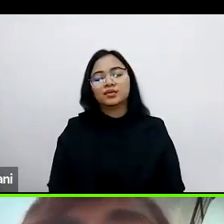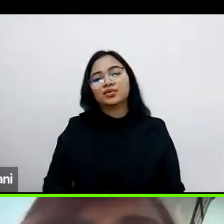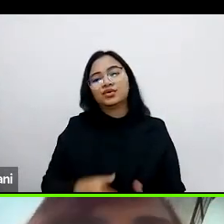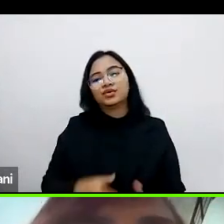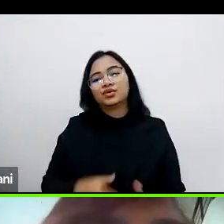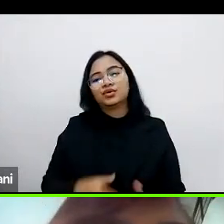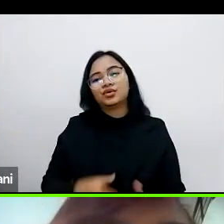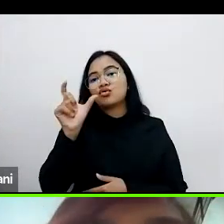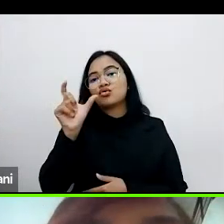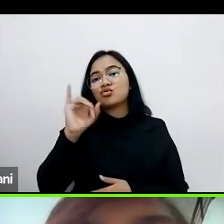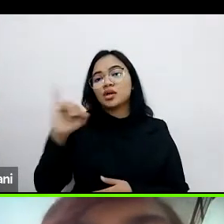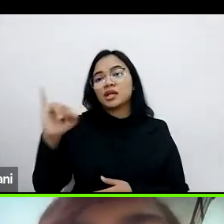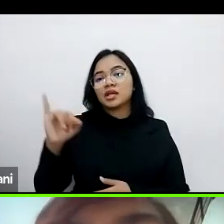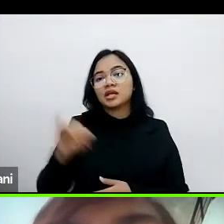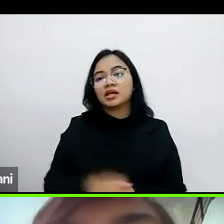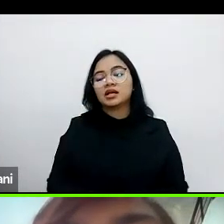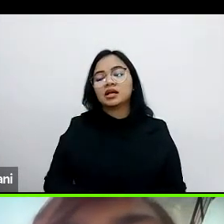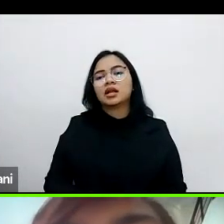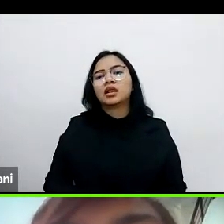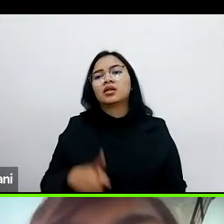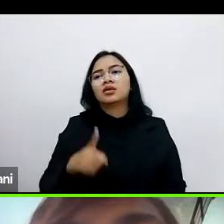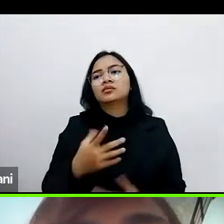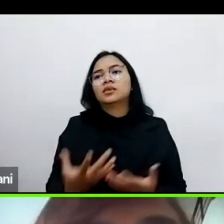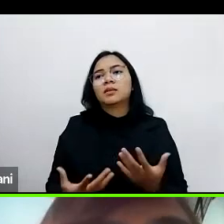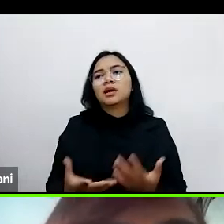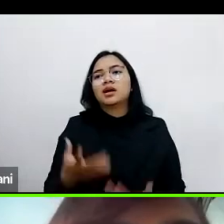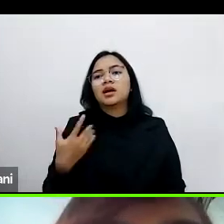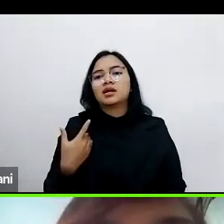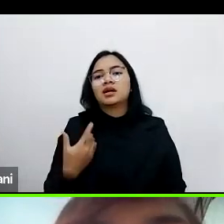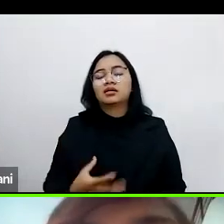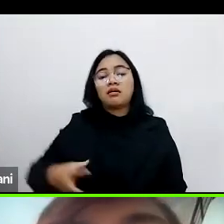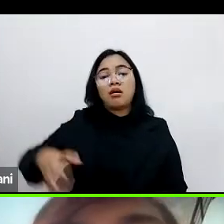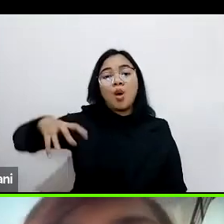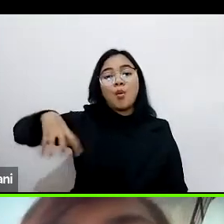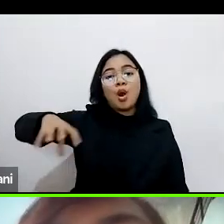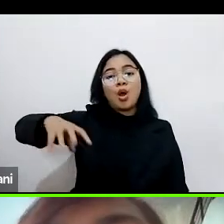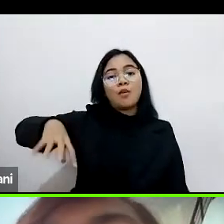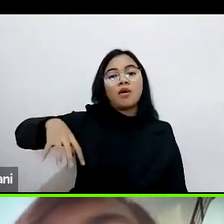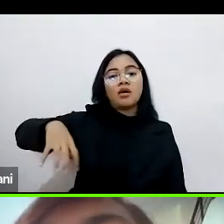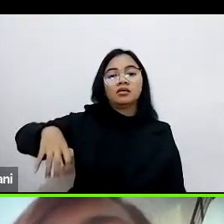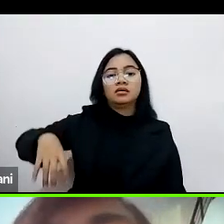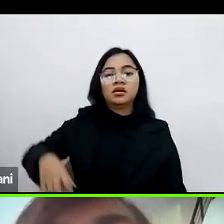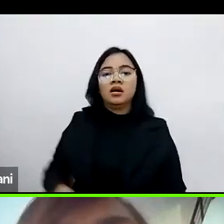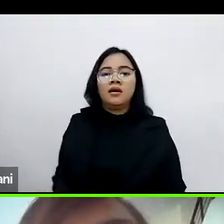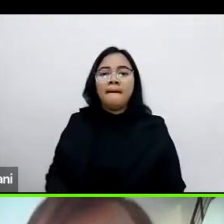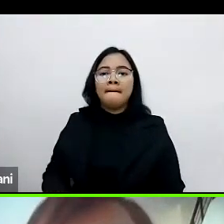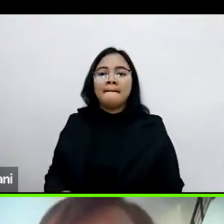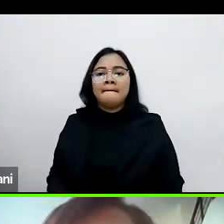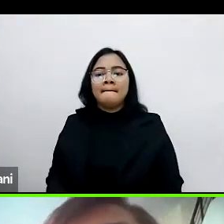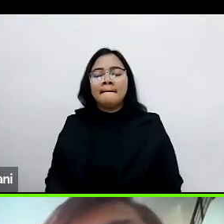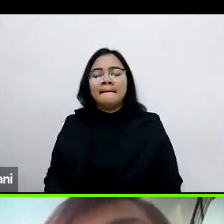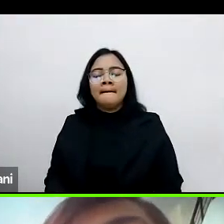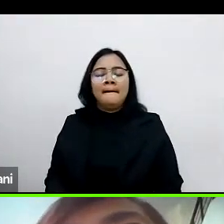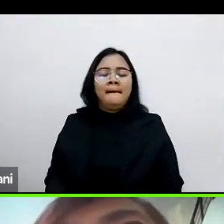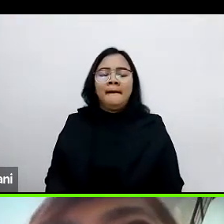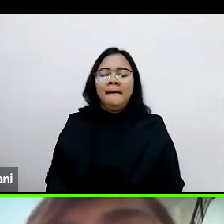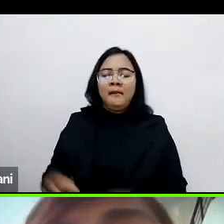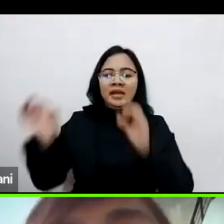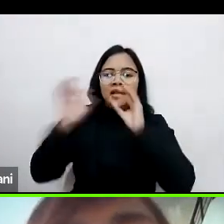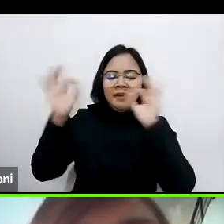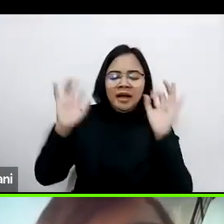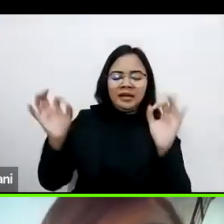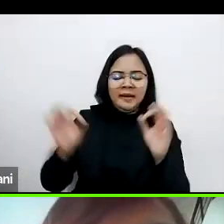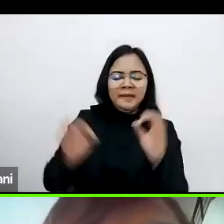UI sendiri yang tadi ya memang ada apa kelompok-kelompok gitu, aliansi gitu, ataupun ya itu tadilah jalinan-jalinan